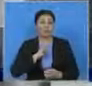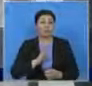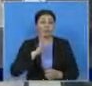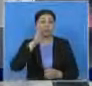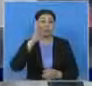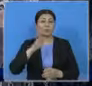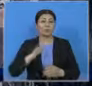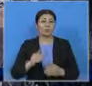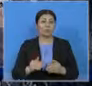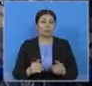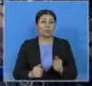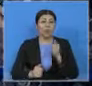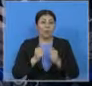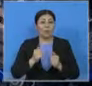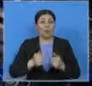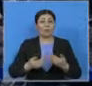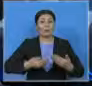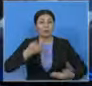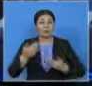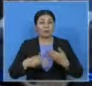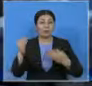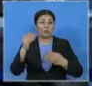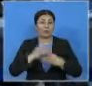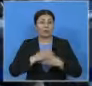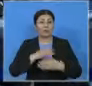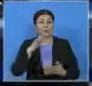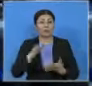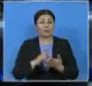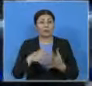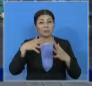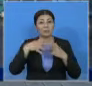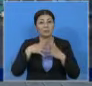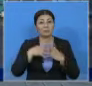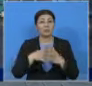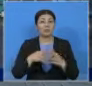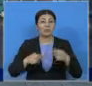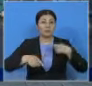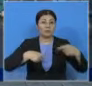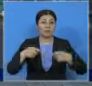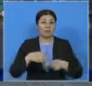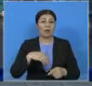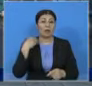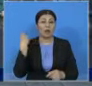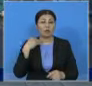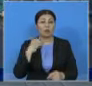марафон по бегу, а вечером на центральном стадионе состоится товарищеский футбольный матч между Актобе